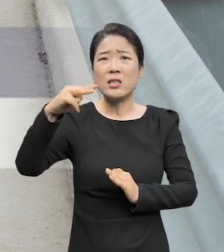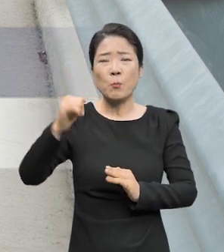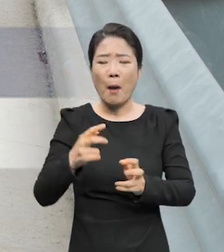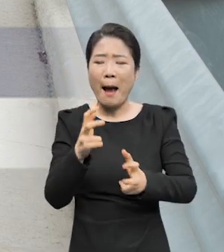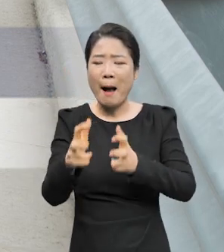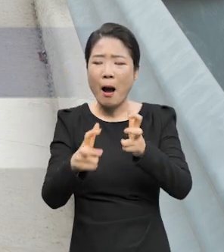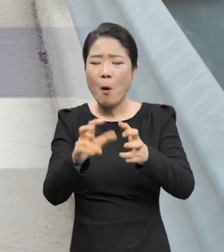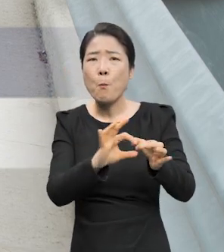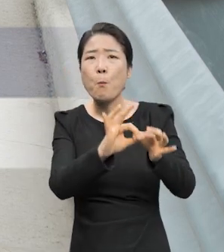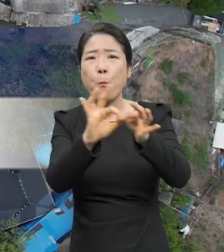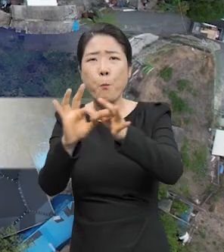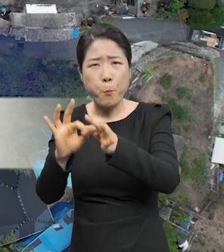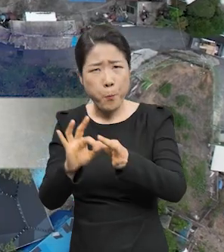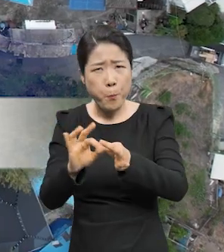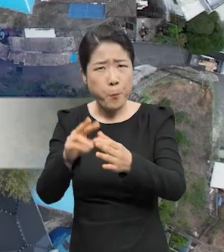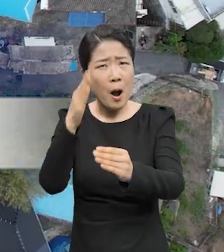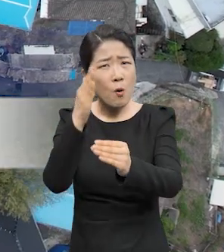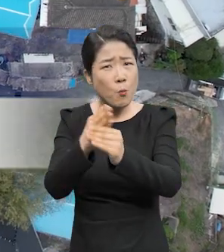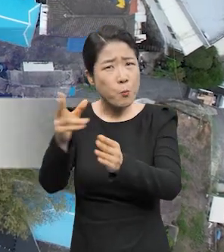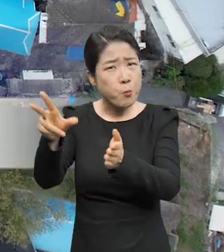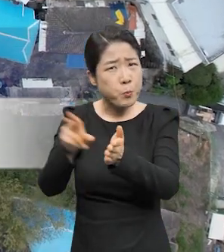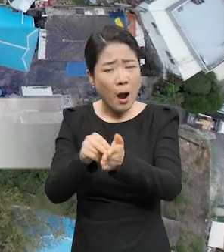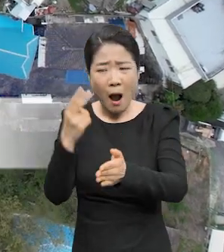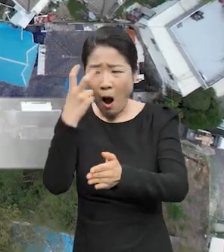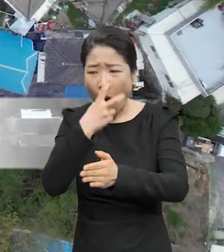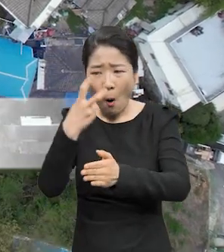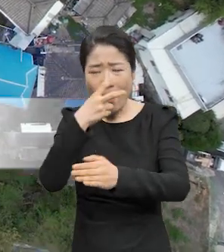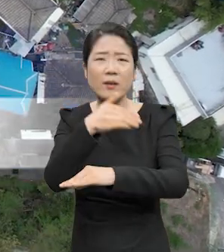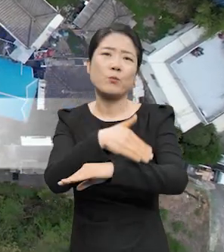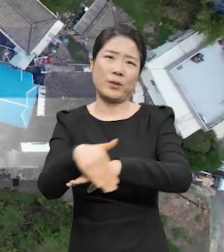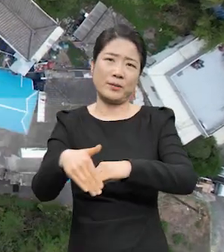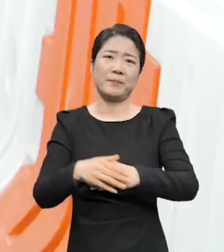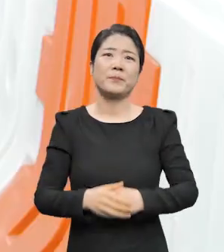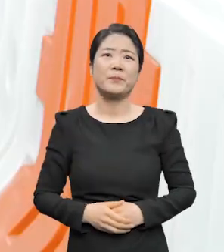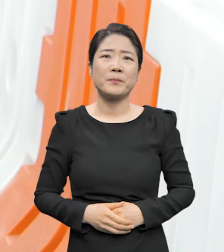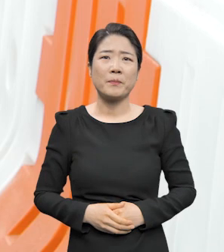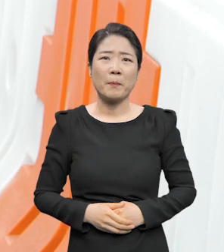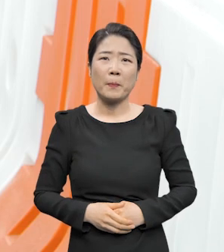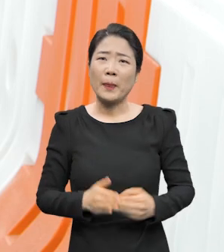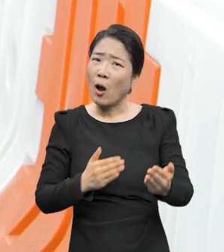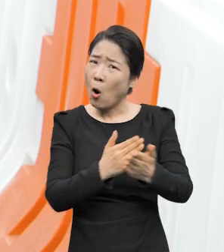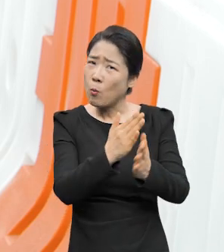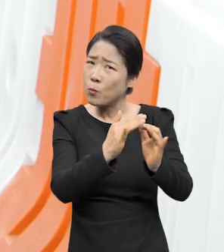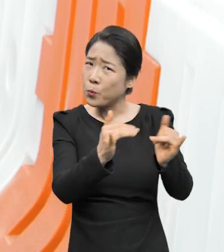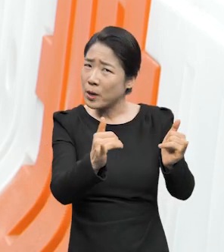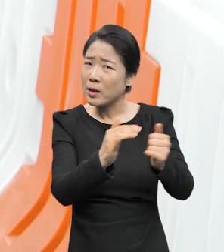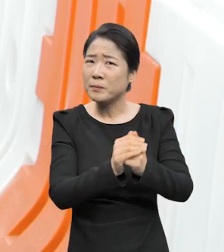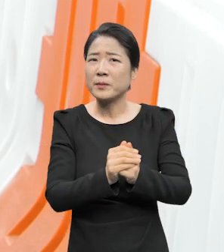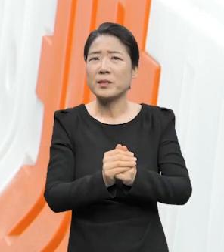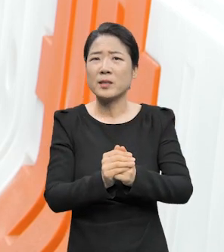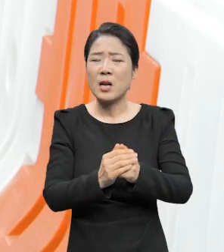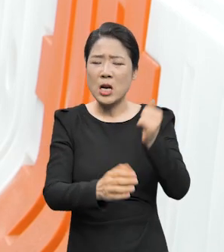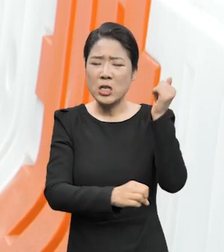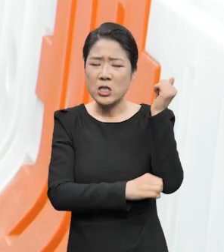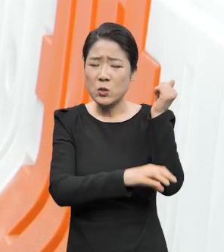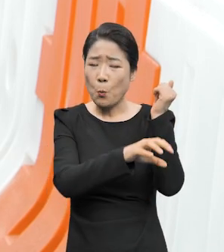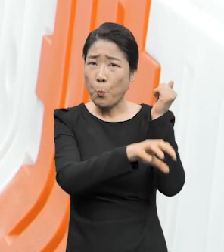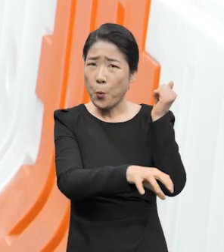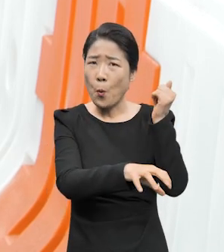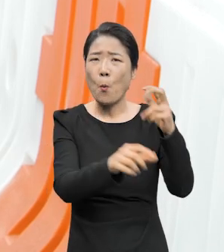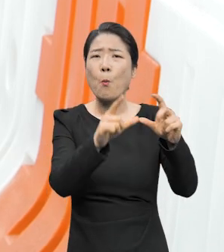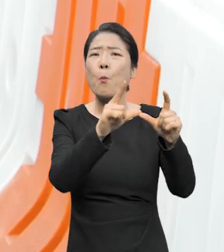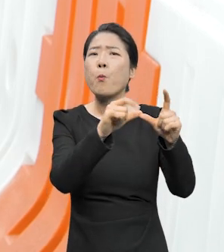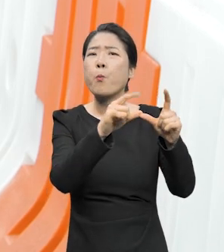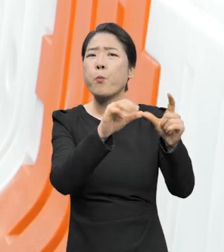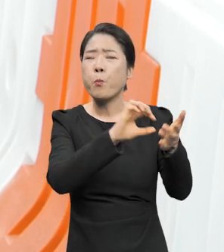개발 사업과 연계해 사업 시기를 중기 과제로 검토할 방침입니다. 한편 전문가들은 기존 시설물 대부분을 활용할 수